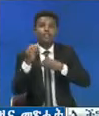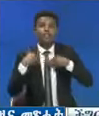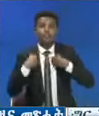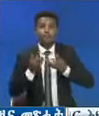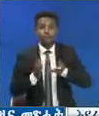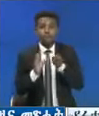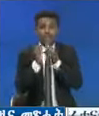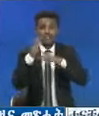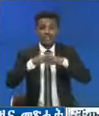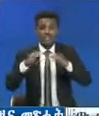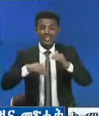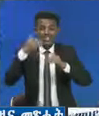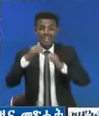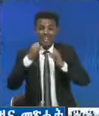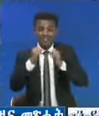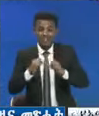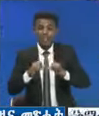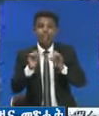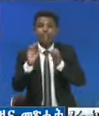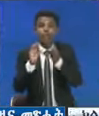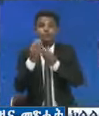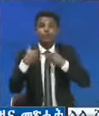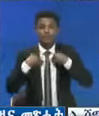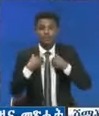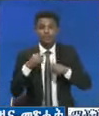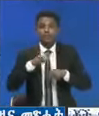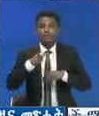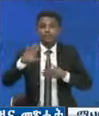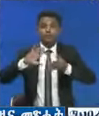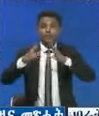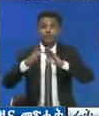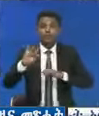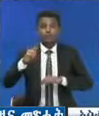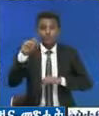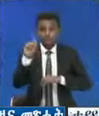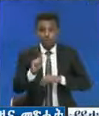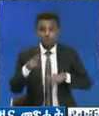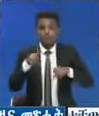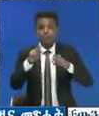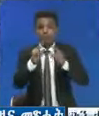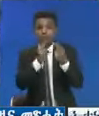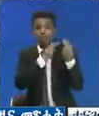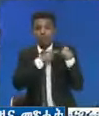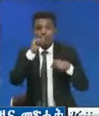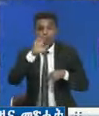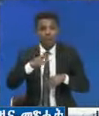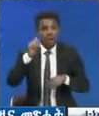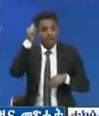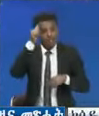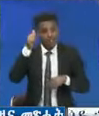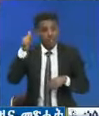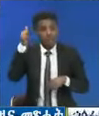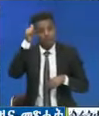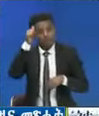አጠናክረን የምንቀጥልበት አግባብ ነው ያለ። የምስራቅ ጎጃም ዞን ግብርና መምሪያ ኃላፊ አቶ አንዳርጋቸው ሌው በዞኑ በሶስት ወረዳዎች